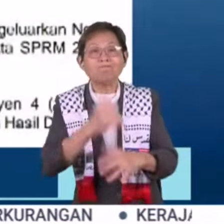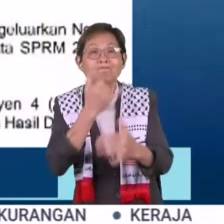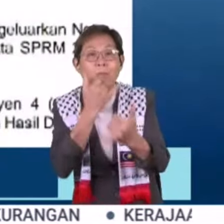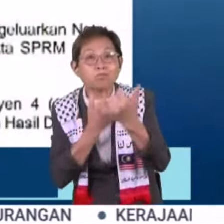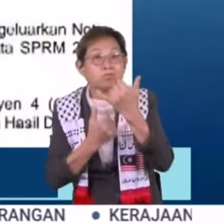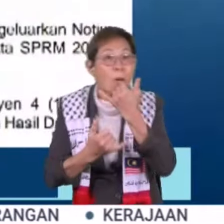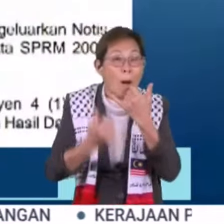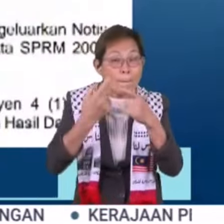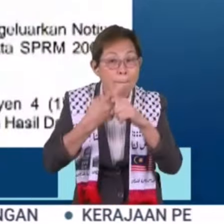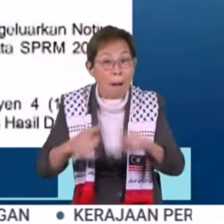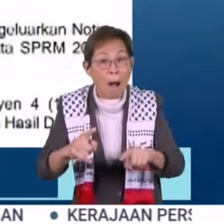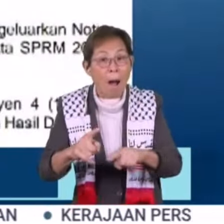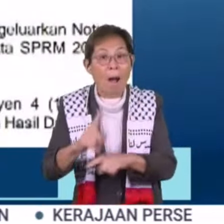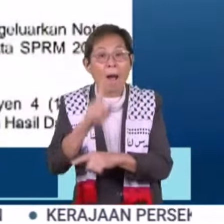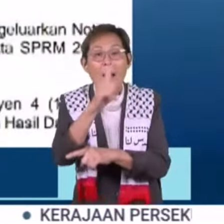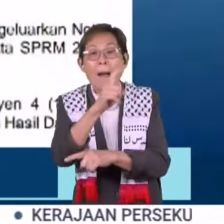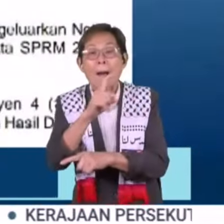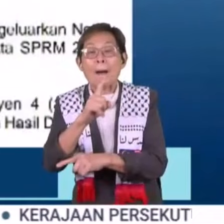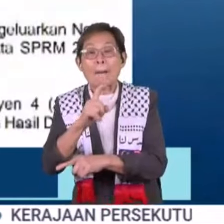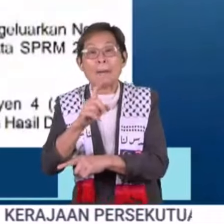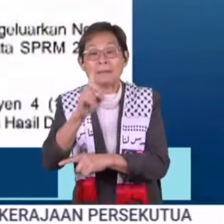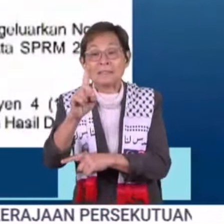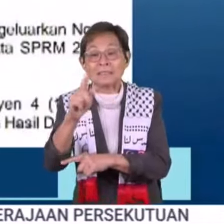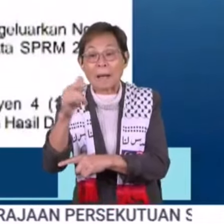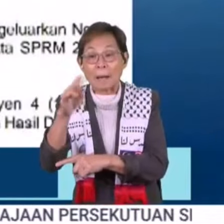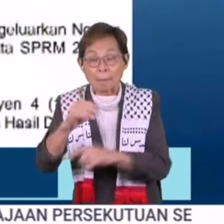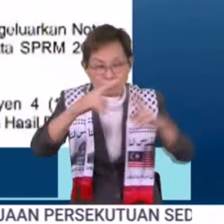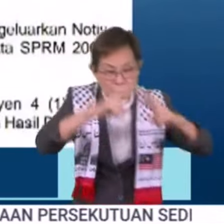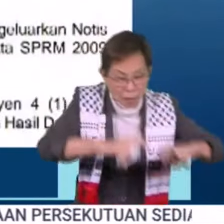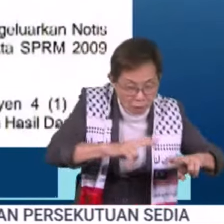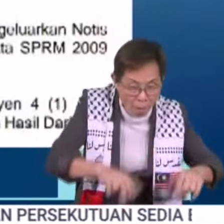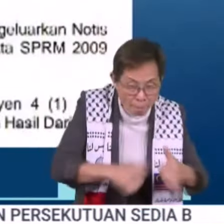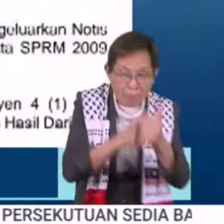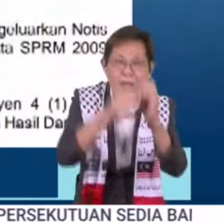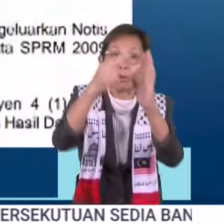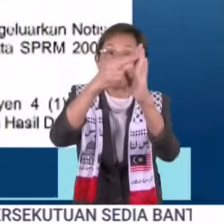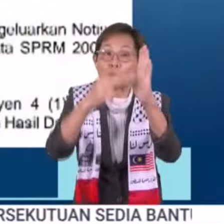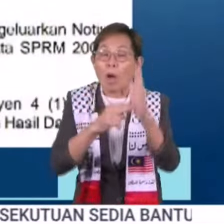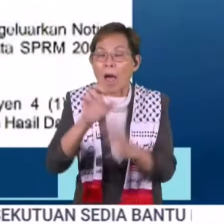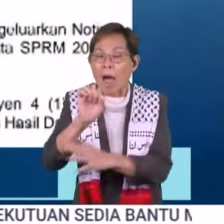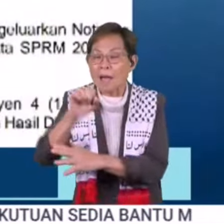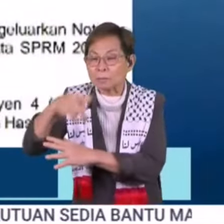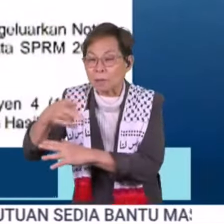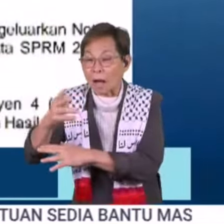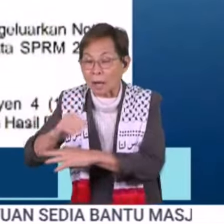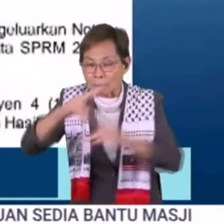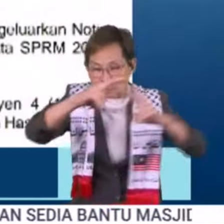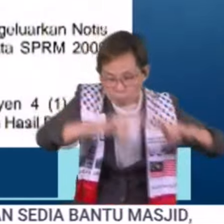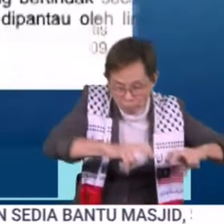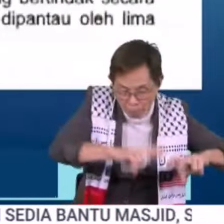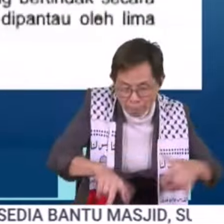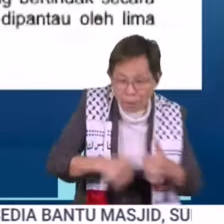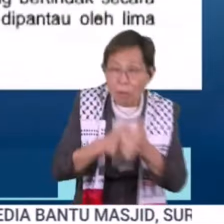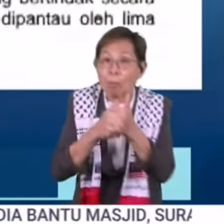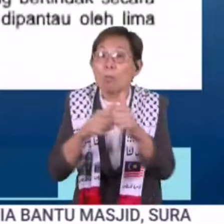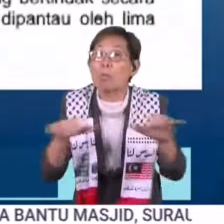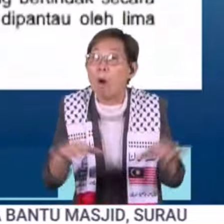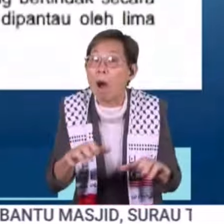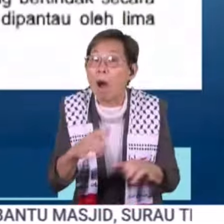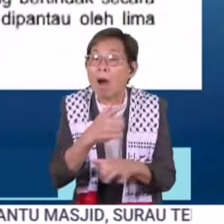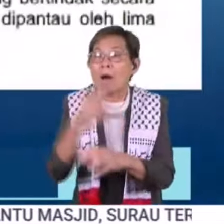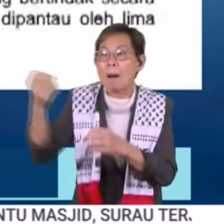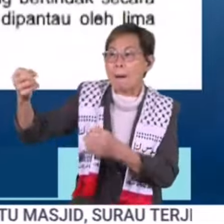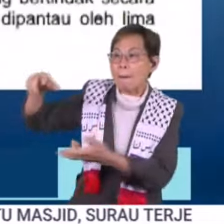kesalahan. Sebaliknya, bekas Menteri Kewangan itu disiasat berlandaskan undang-undang. Menurut SPRM, siasatan kes dibuat berdasarkan maklumat